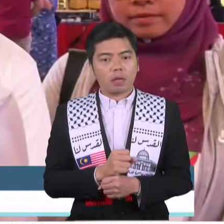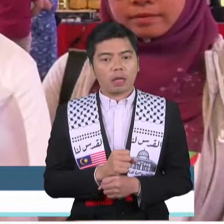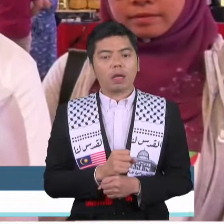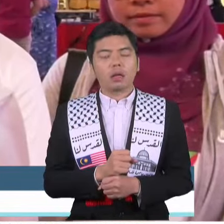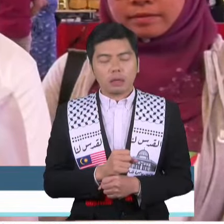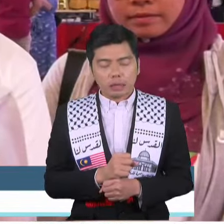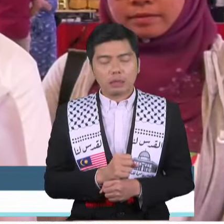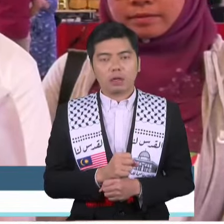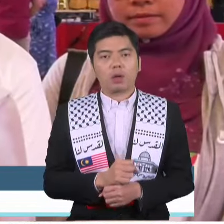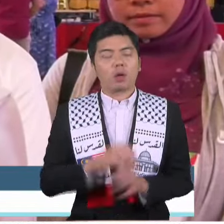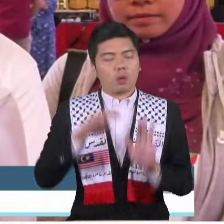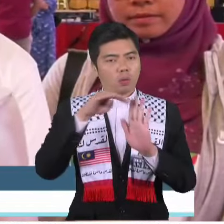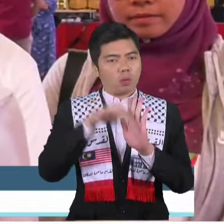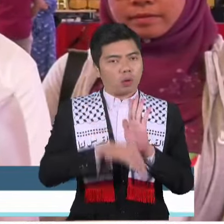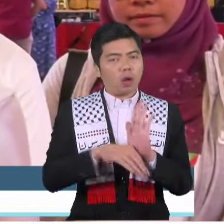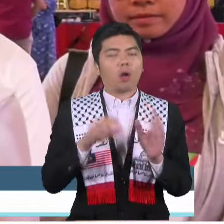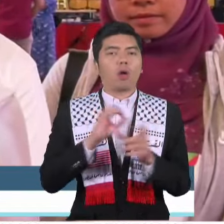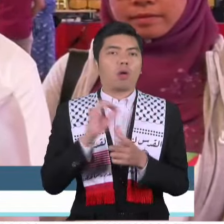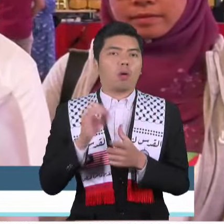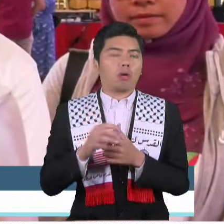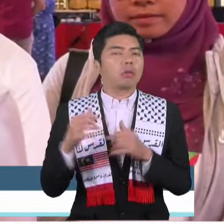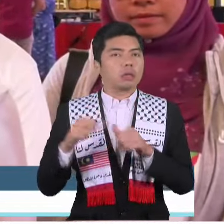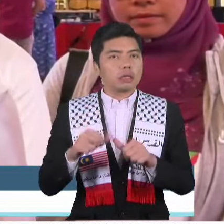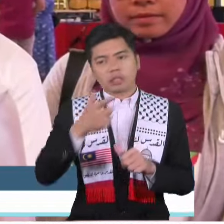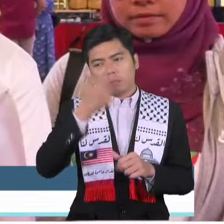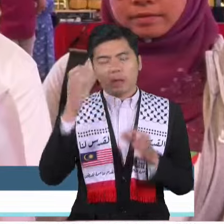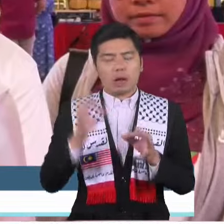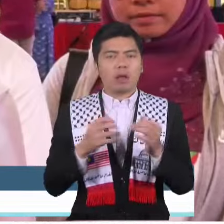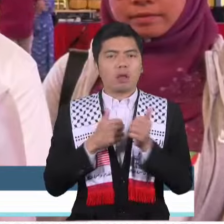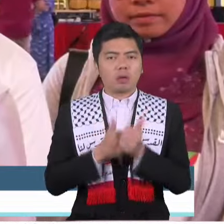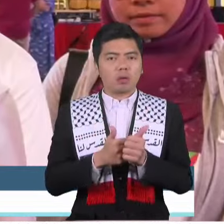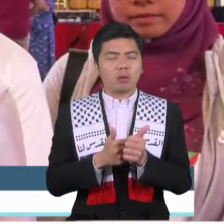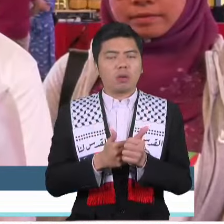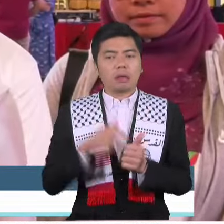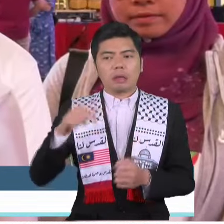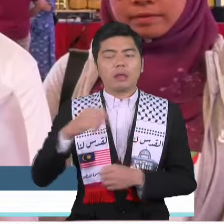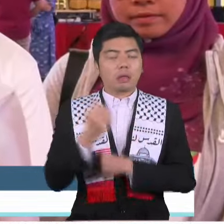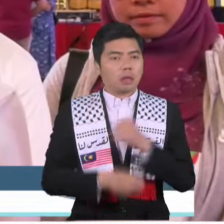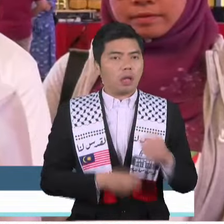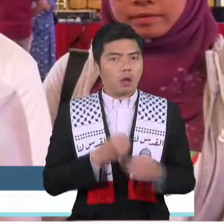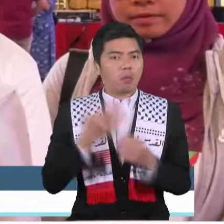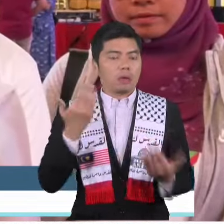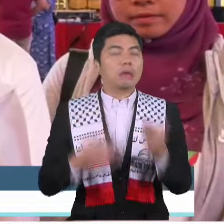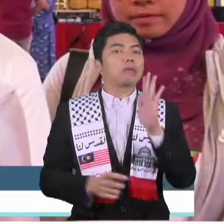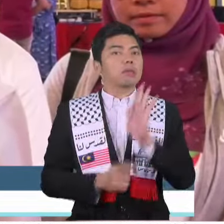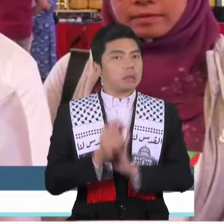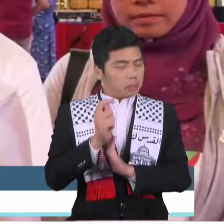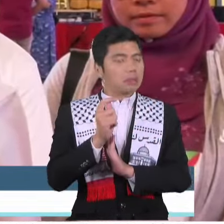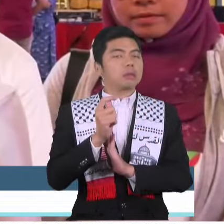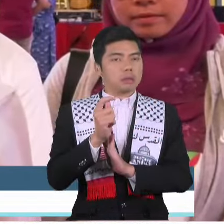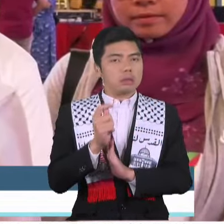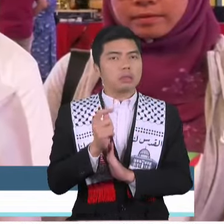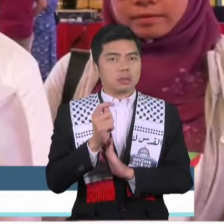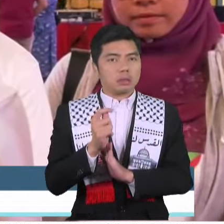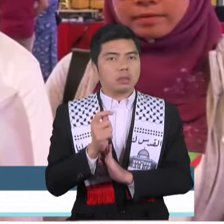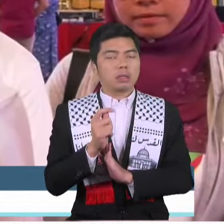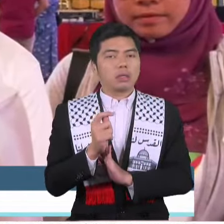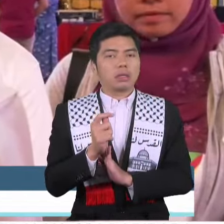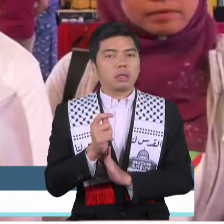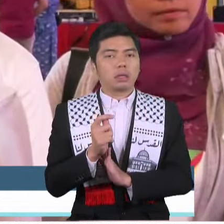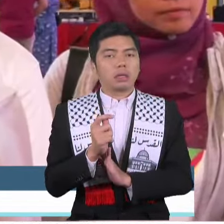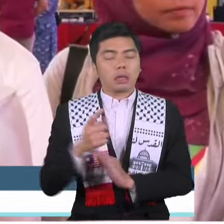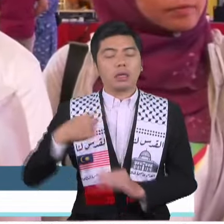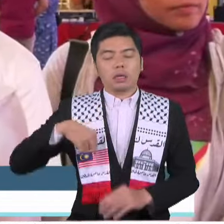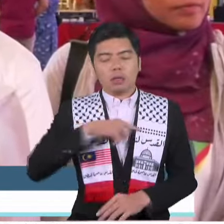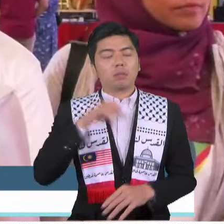kekang lah sebaik mungkin, insyaAllah. Kalau ikut trend, dijangka tahun ini lebih tinggi berbanding tahun sebelum ini. Jadi kita